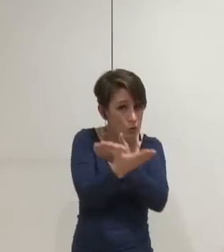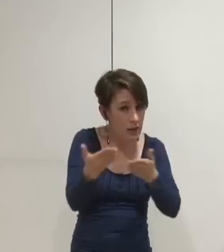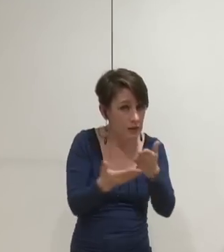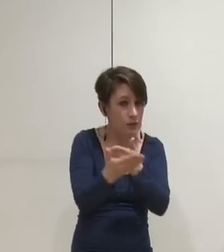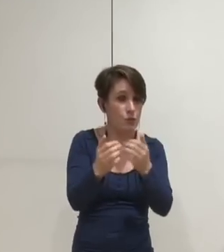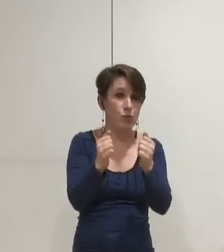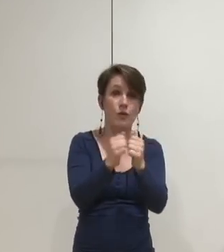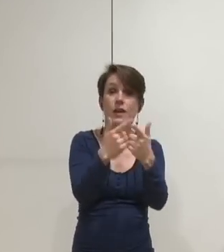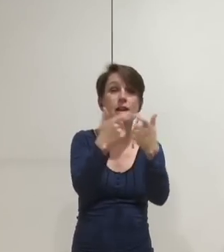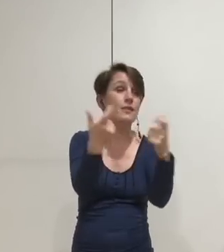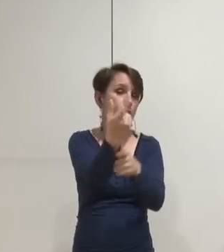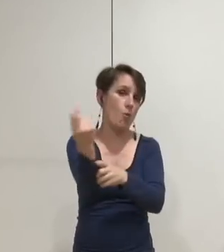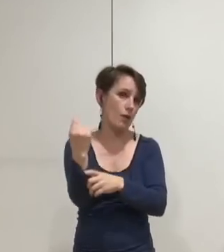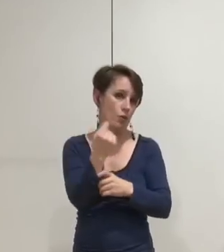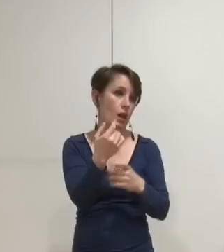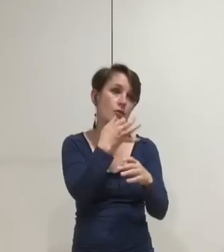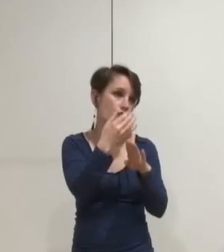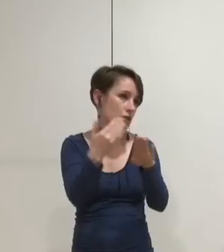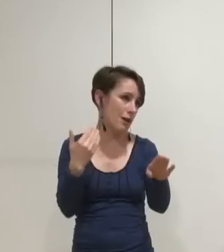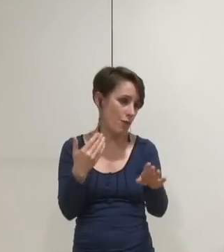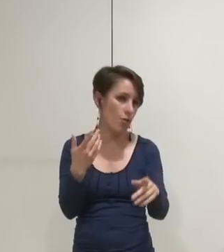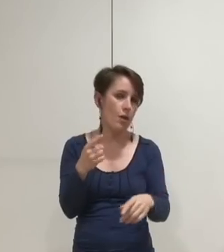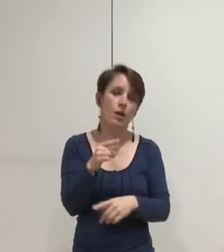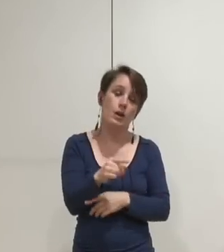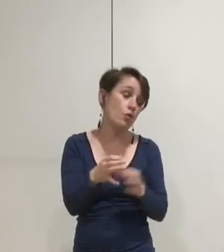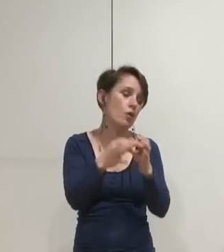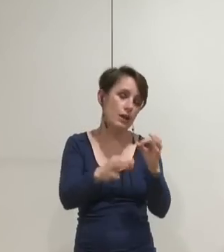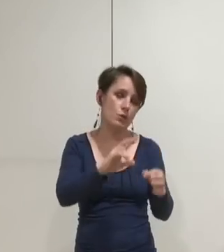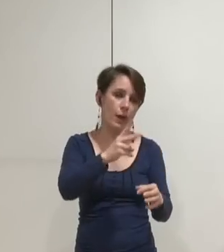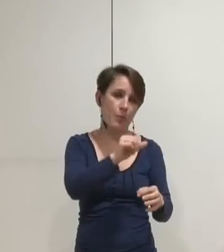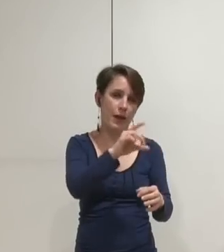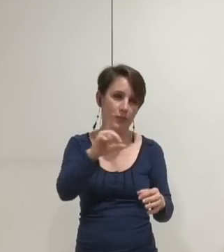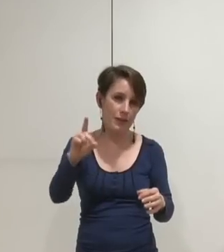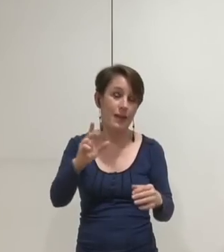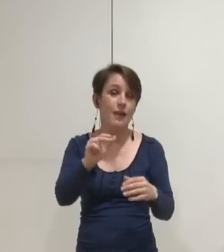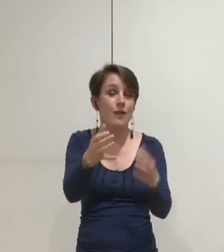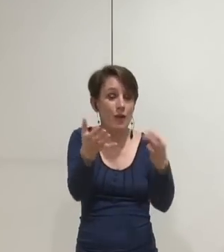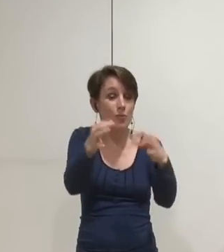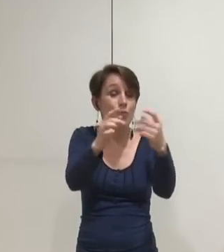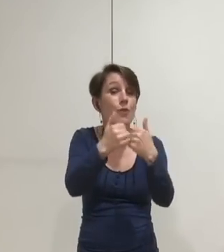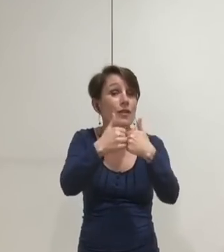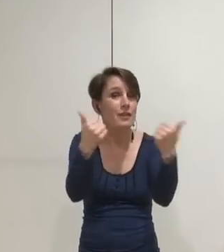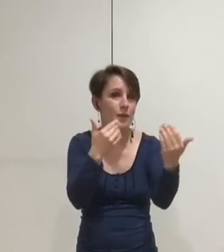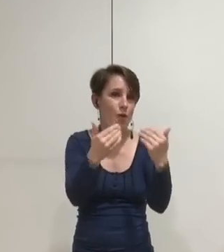l'ensemble des partenaires dont j'ai parlé et qui sera différent de celui qui a été mis au débat en novembre